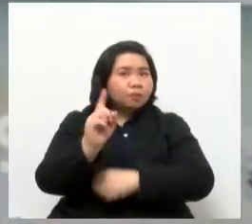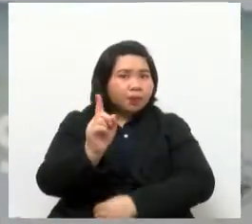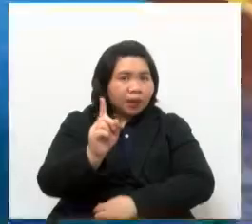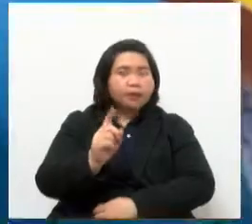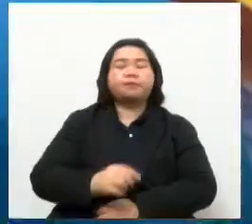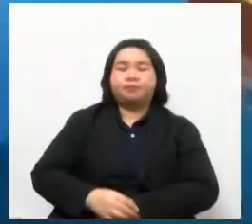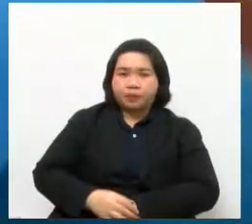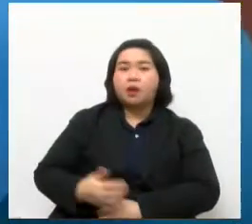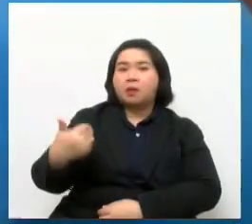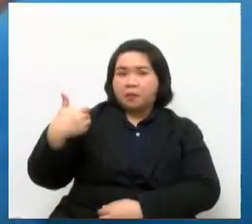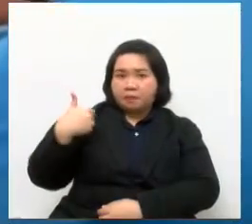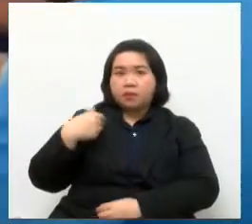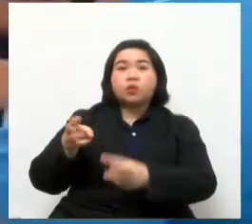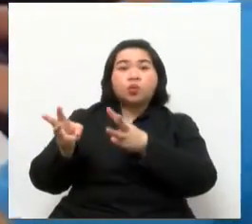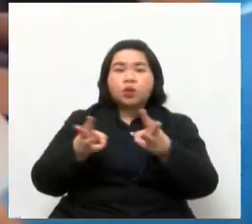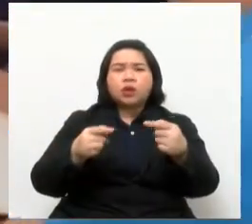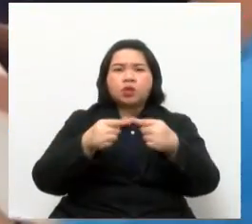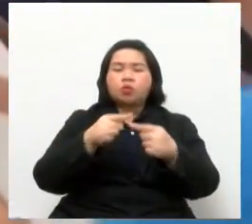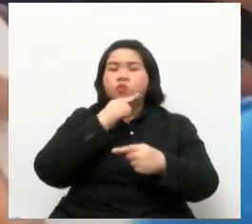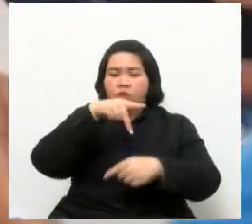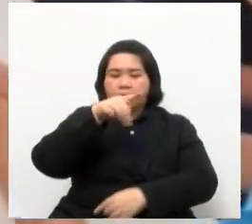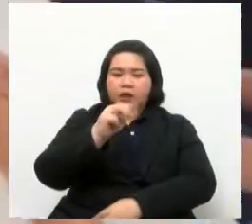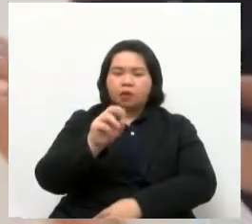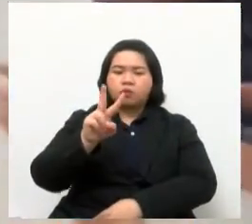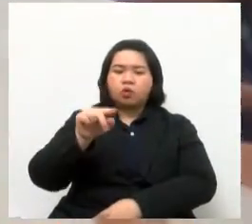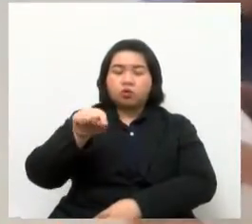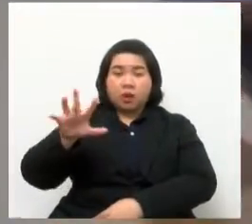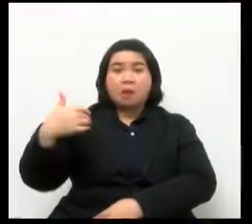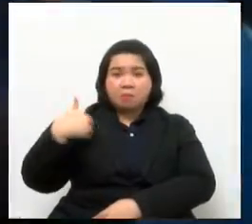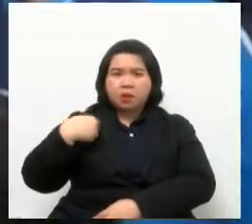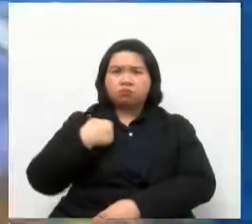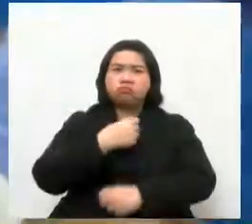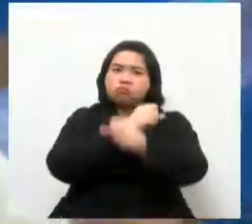วิธีป้องกันอันตรายจากหมอกควัน PM 2.5